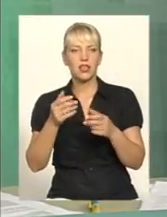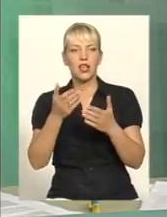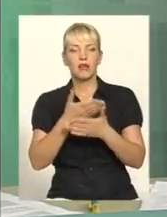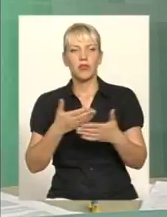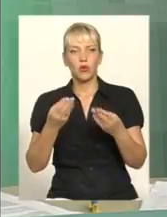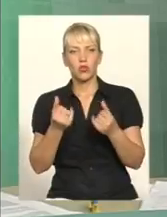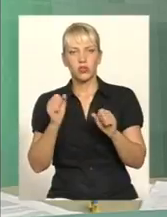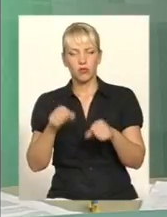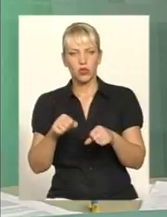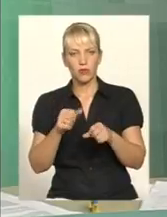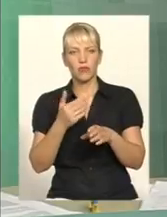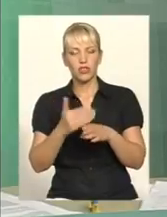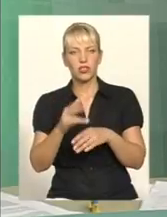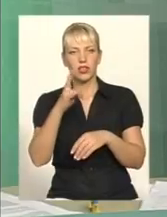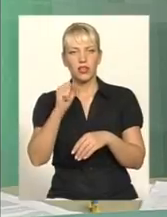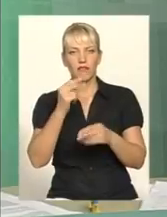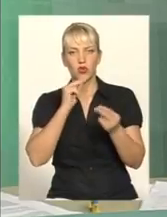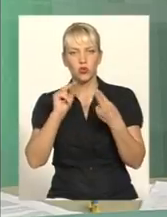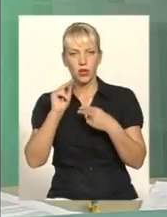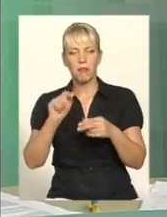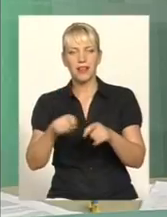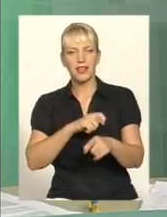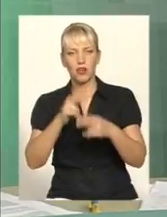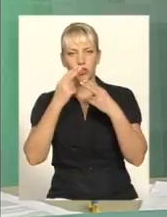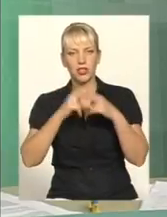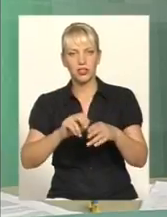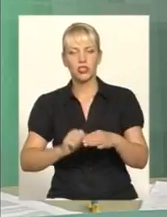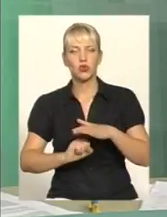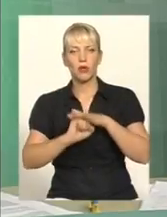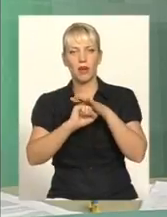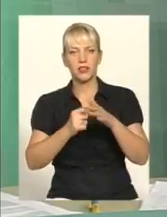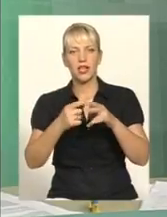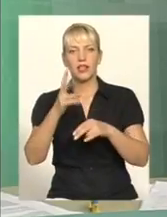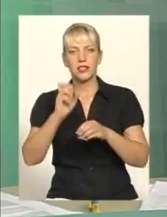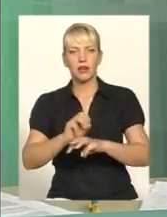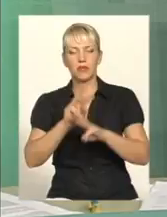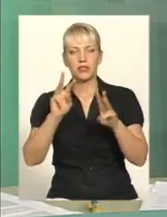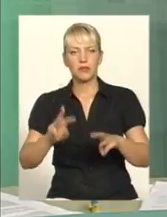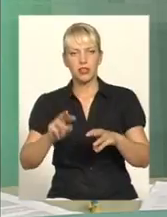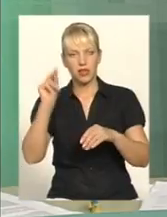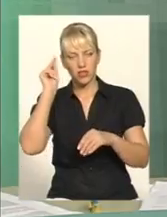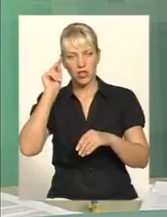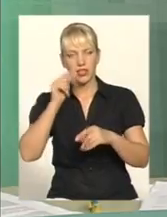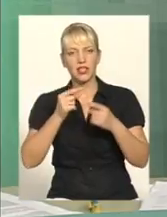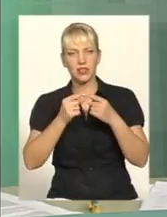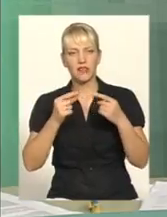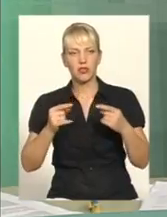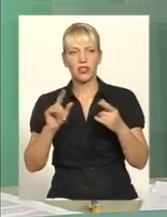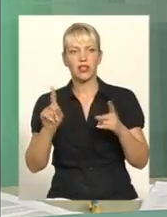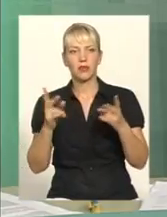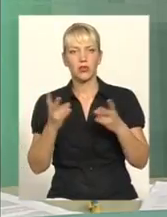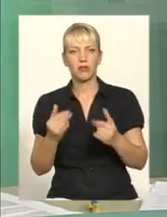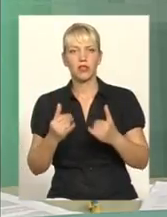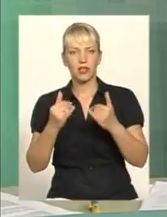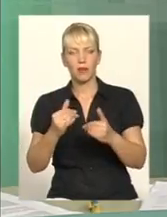на досконалення матеріально-технічної бази, забезпечення навчальних закладів інвентарем і іншим обладнанням, яке необхідно для